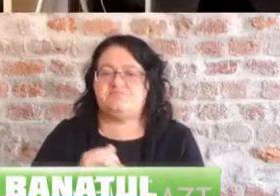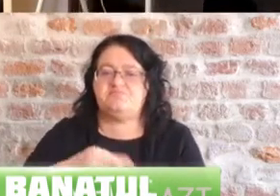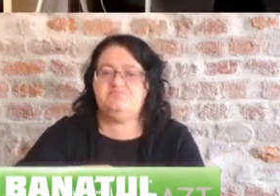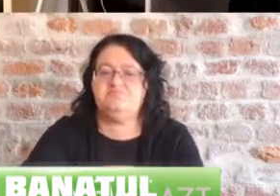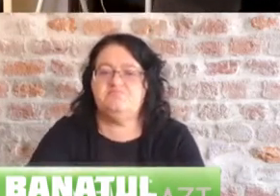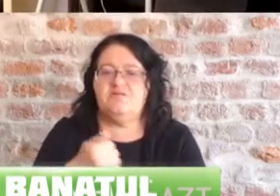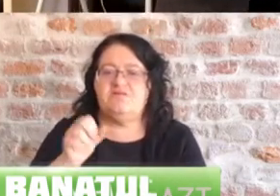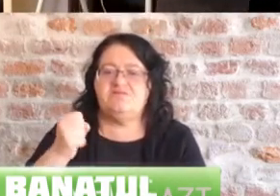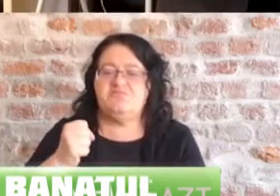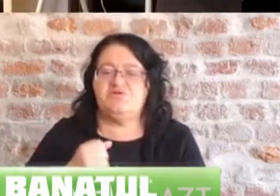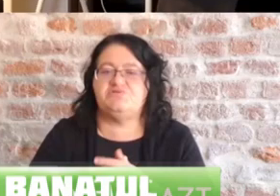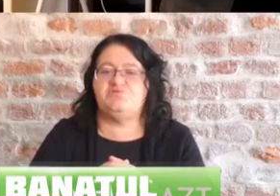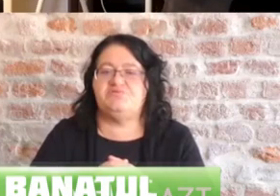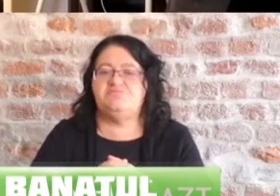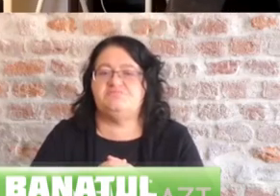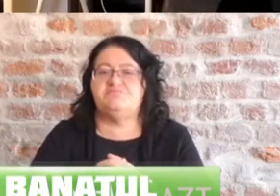Arhitect Andrei Simionescu.